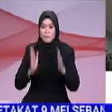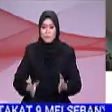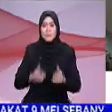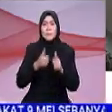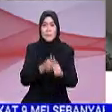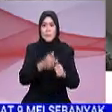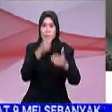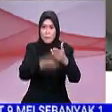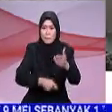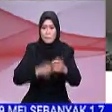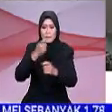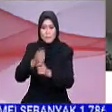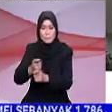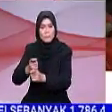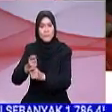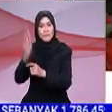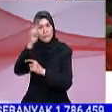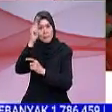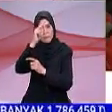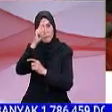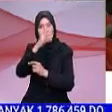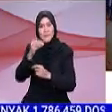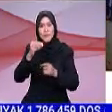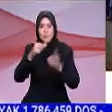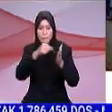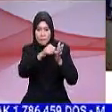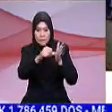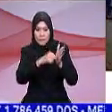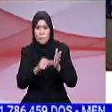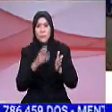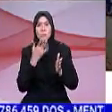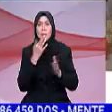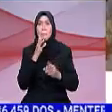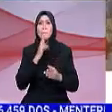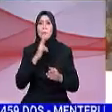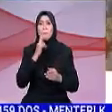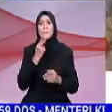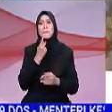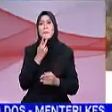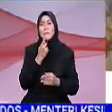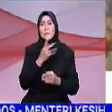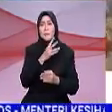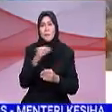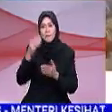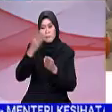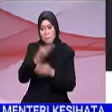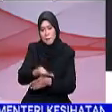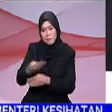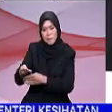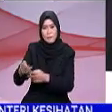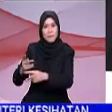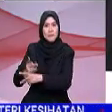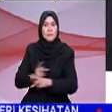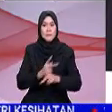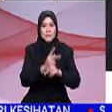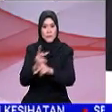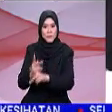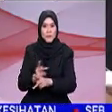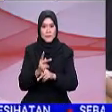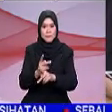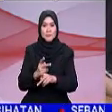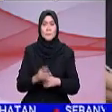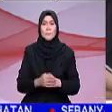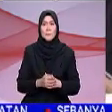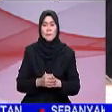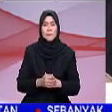ditetapkan oleh kerajaan serta menggunakan penanda harga berwarna merah jambu bagi barangan terkawal. Kita lihat semua